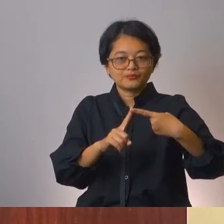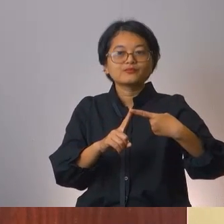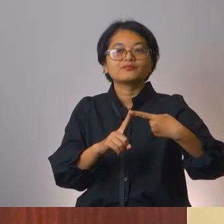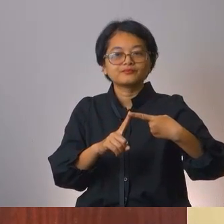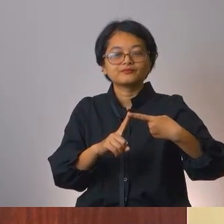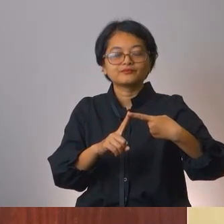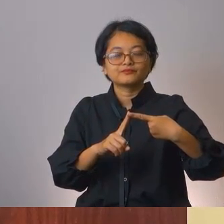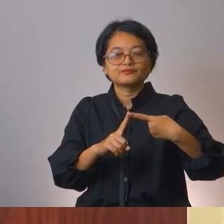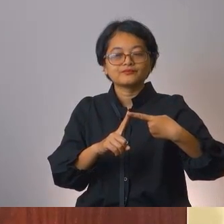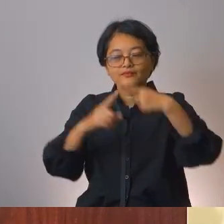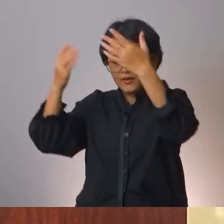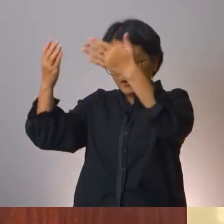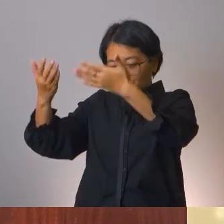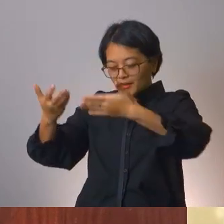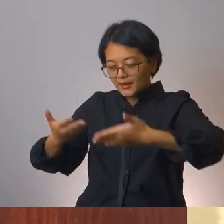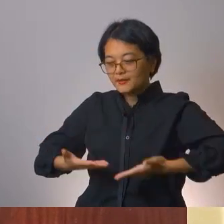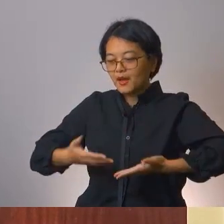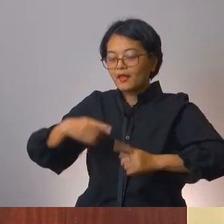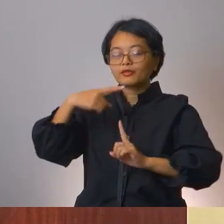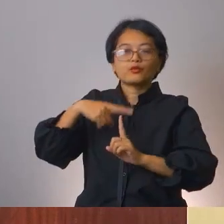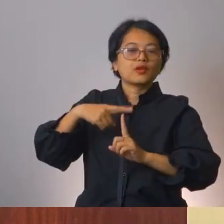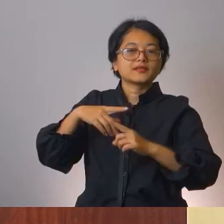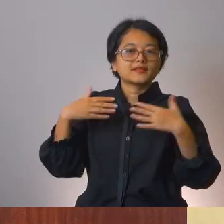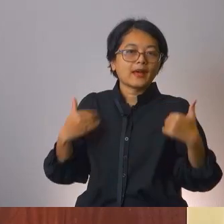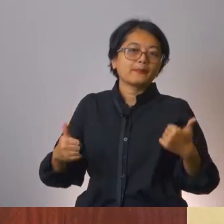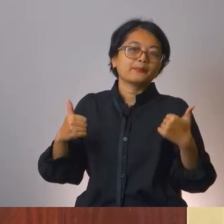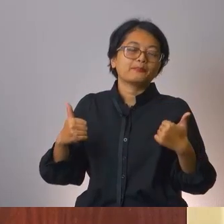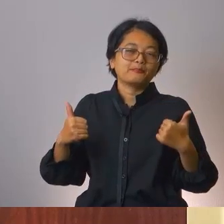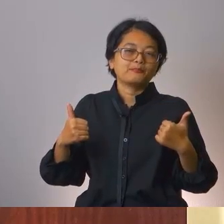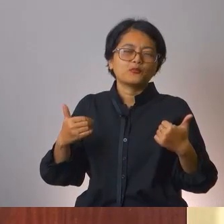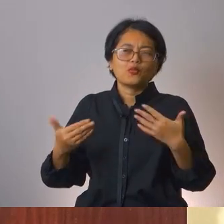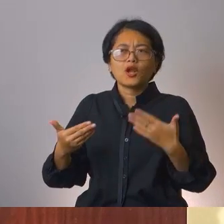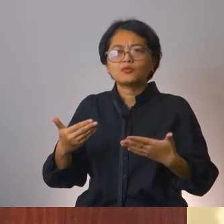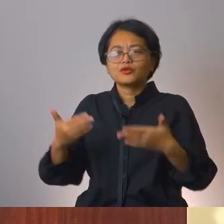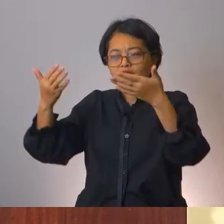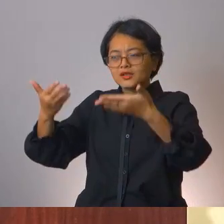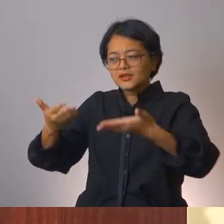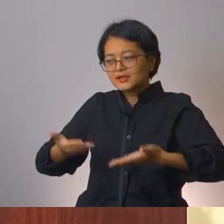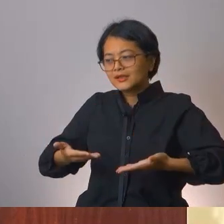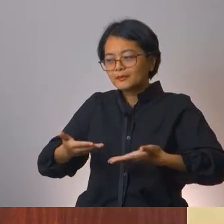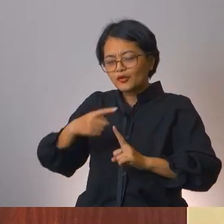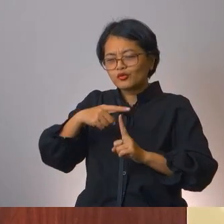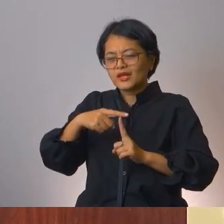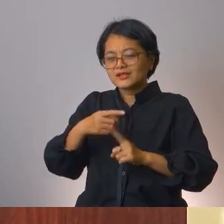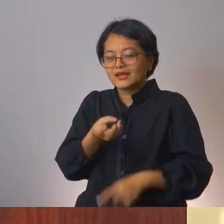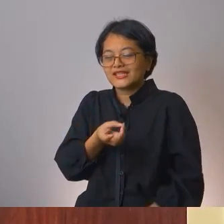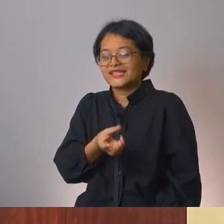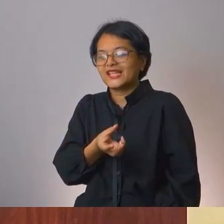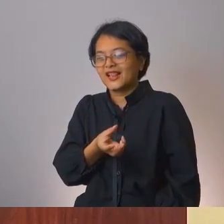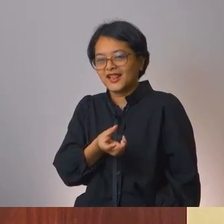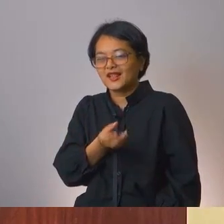menerima tugas, termasuk tugas-tugas yang kadang-kadang kita anggap kecil dan remeh. Bersedia